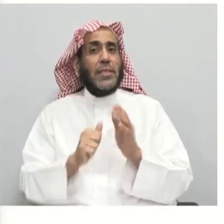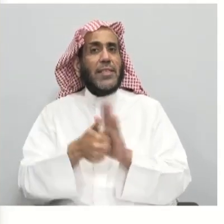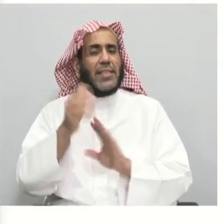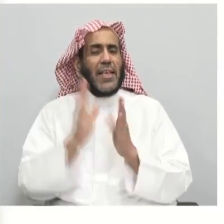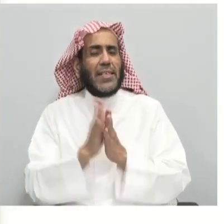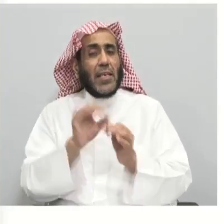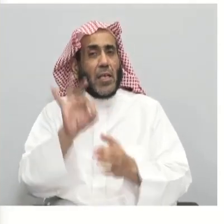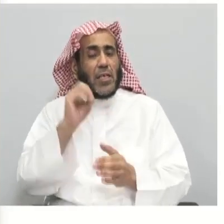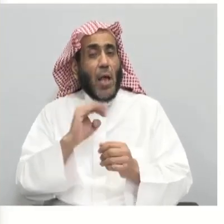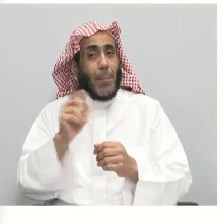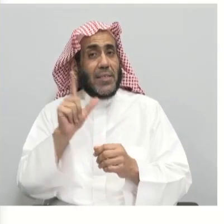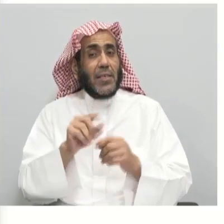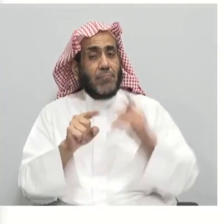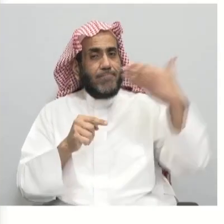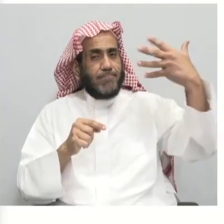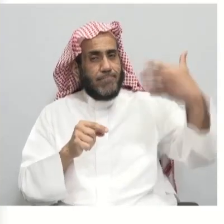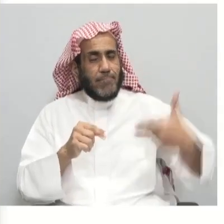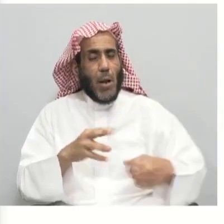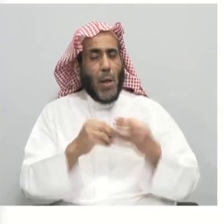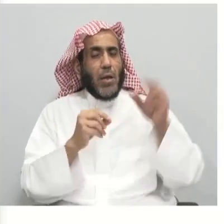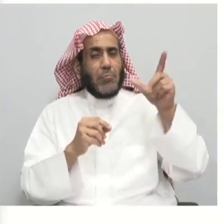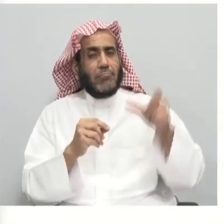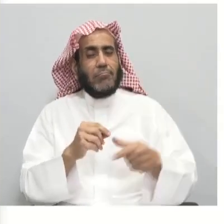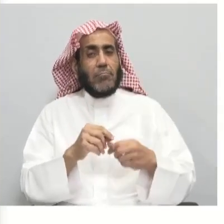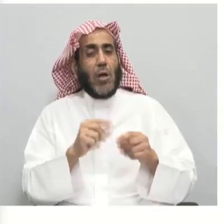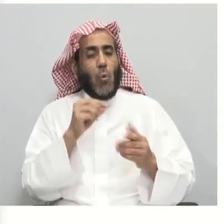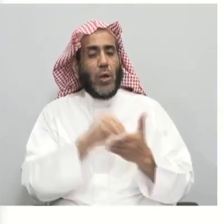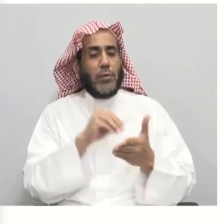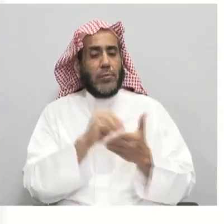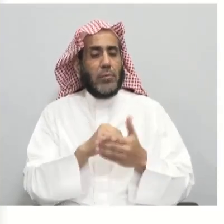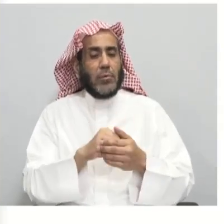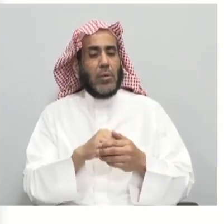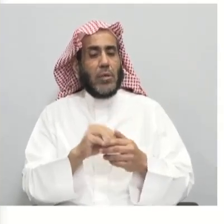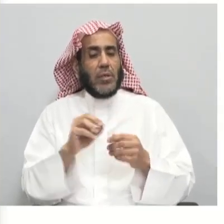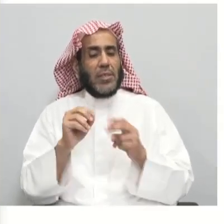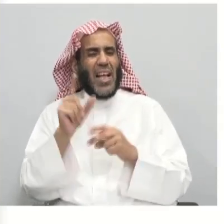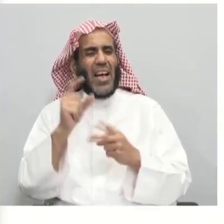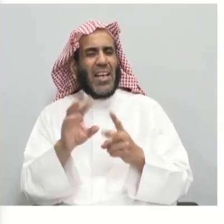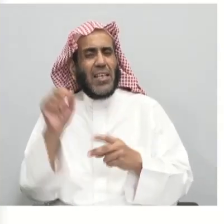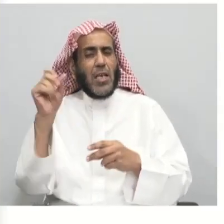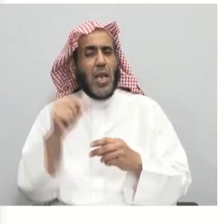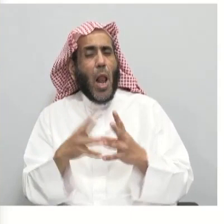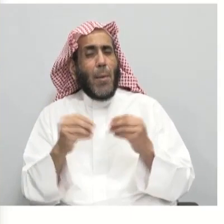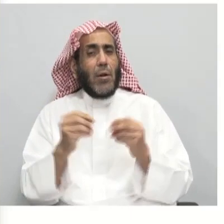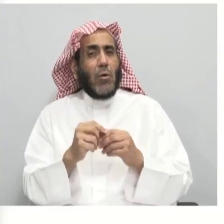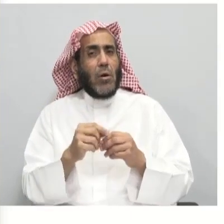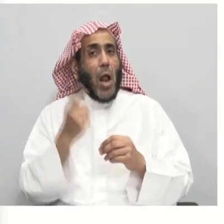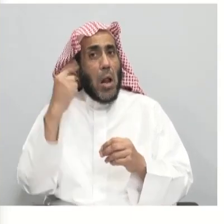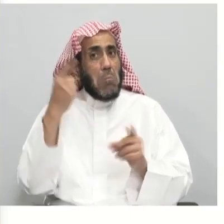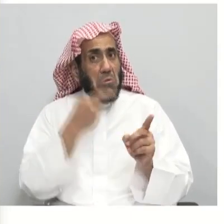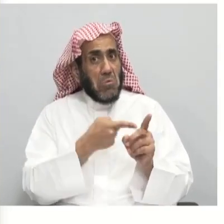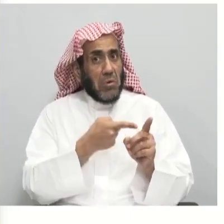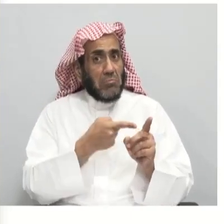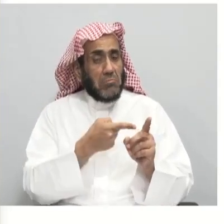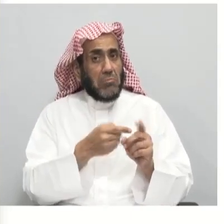اختار الاجابه الصحيحه من المعاني الوارده كلمه تقنين هل تعني المذكوره